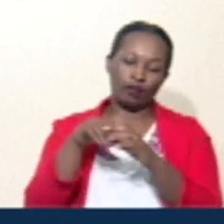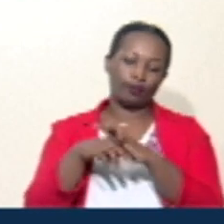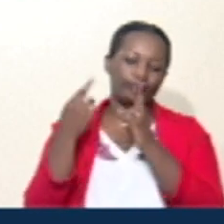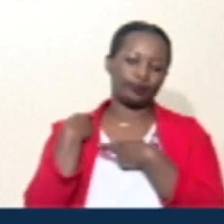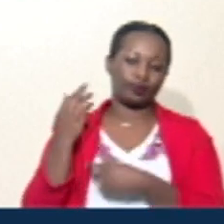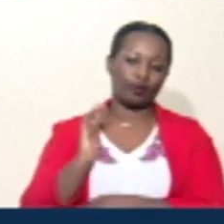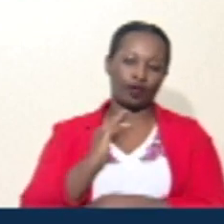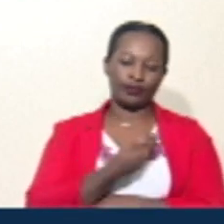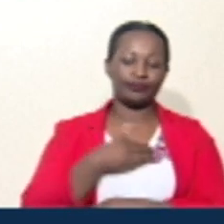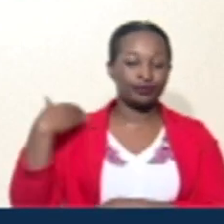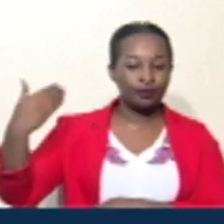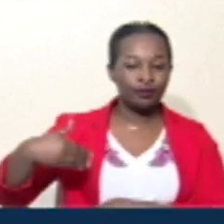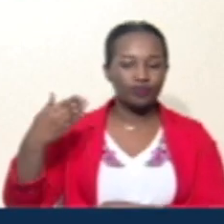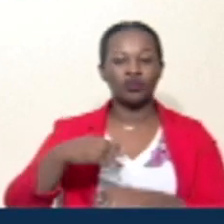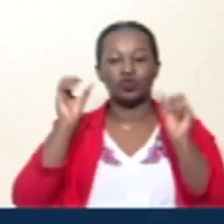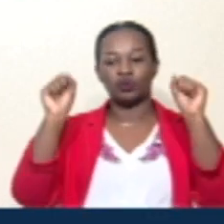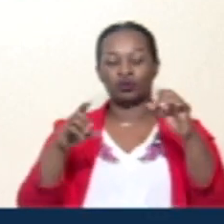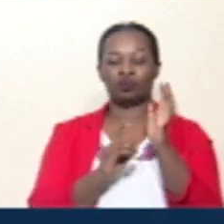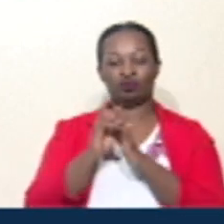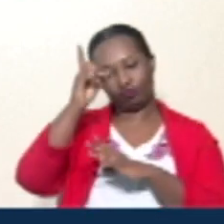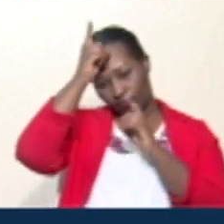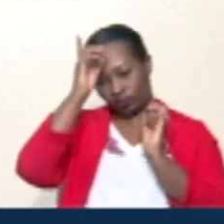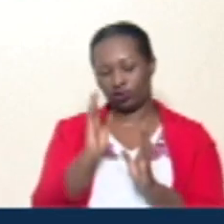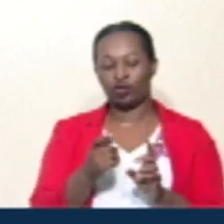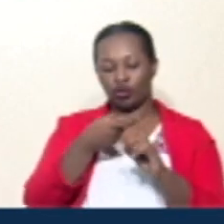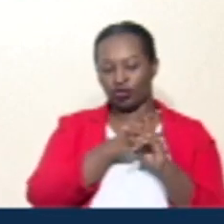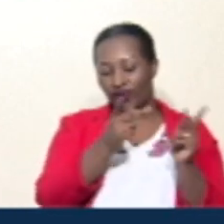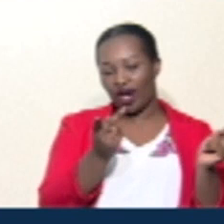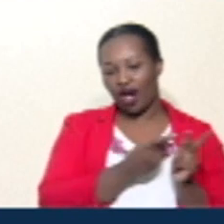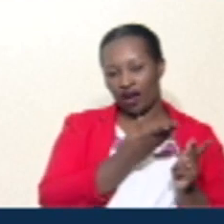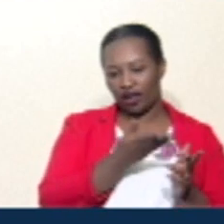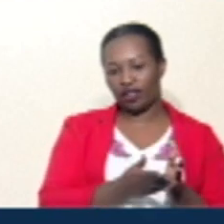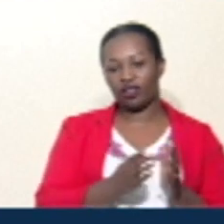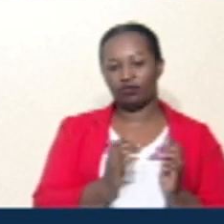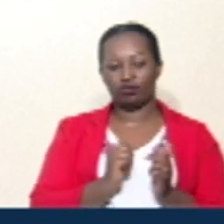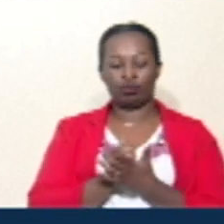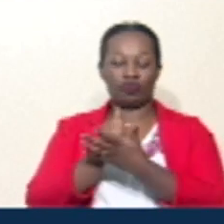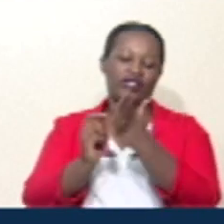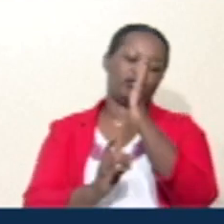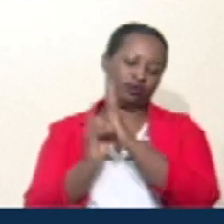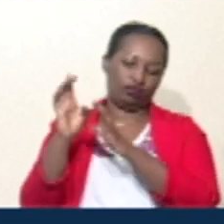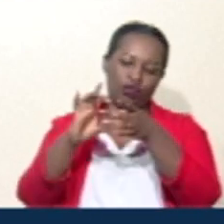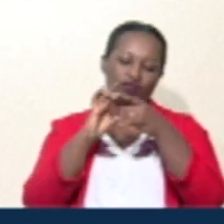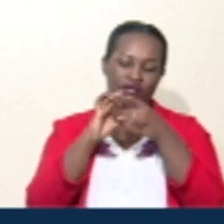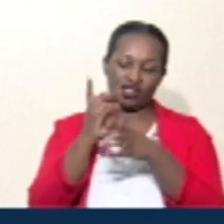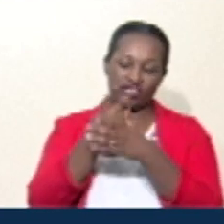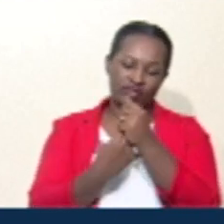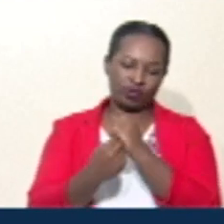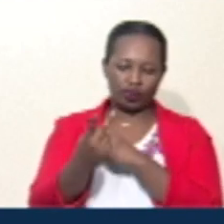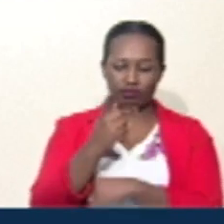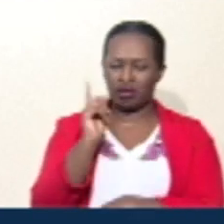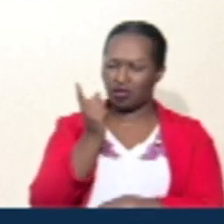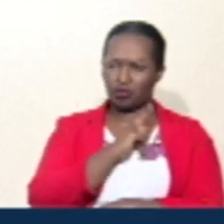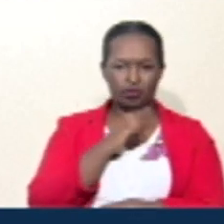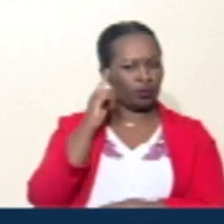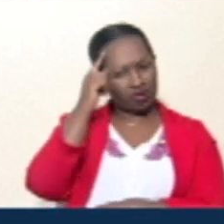buri munsi kugira ngo tubashe guteza imbere umuturage, tumuvana aho ari tugira aho tumugeze dufatanije twembi. Ntitwumve